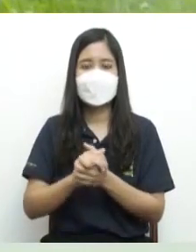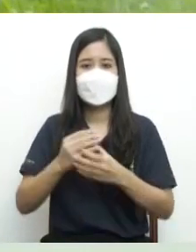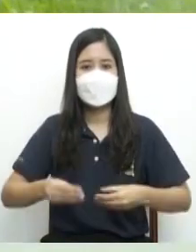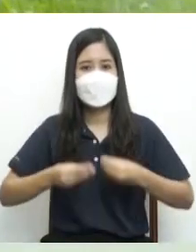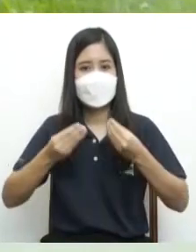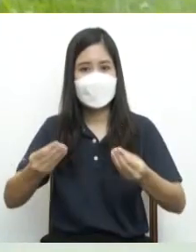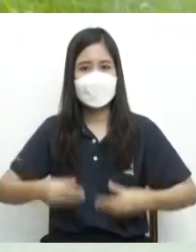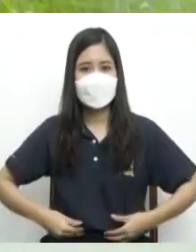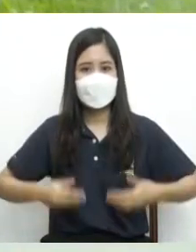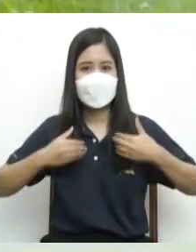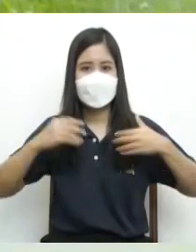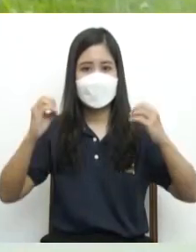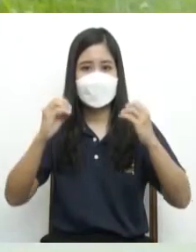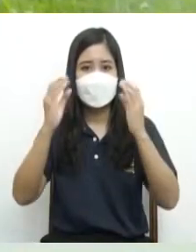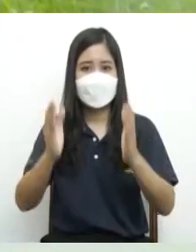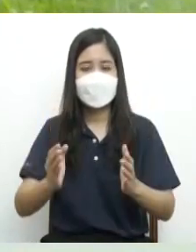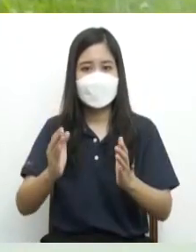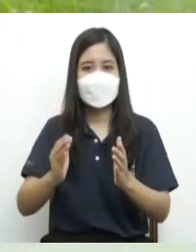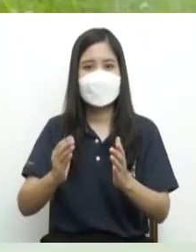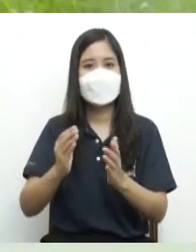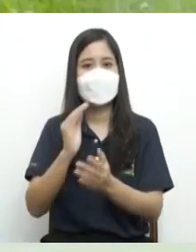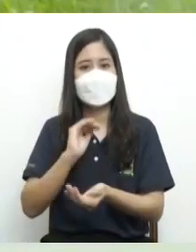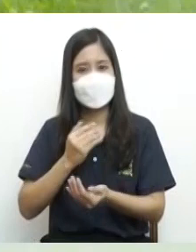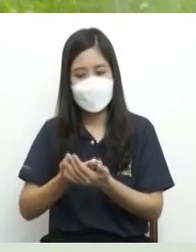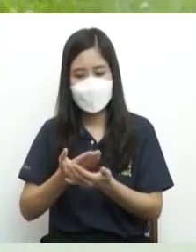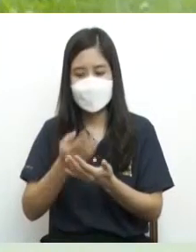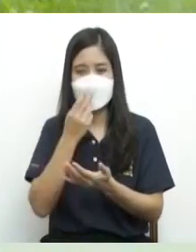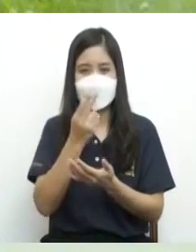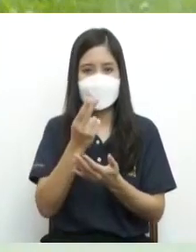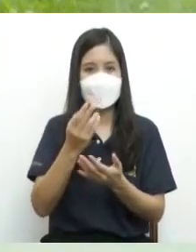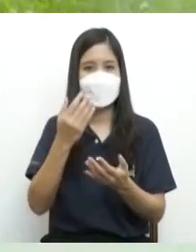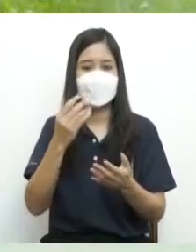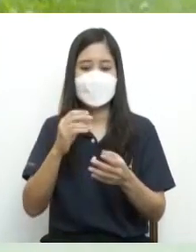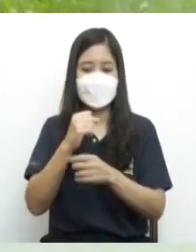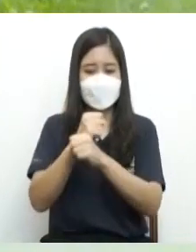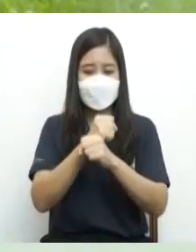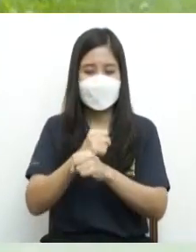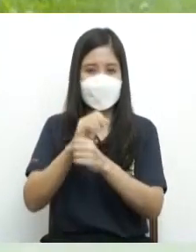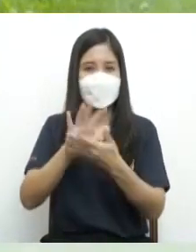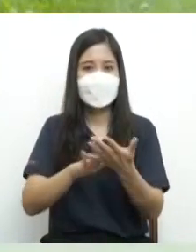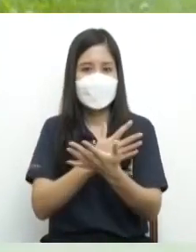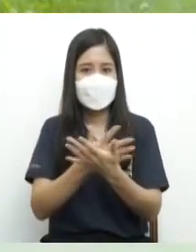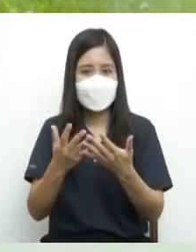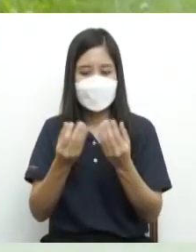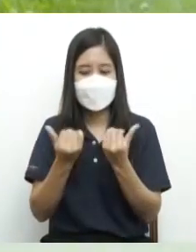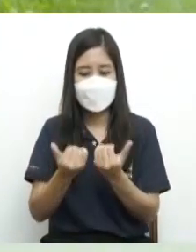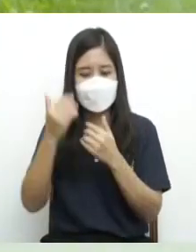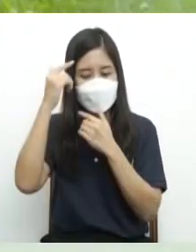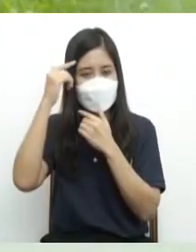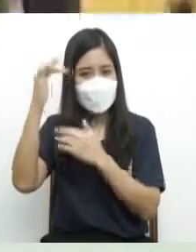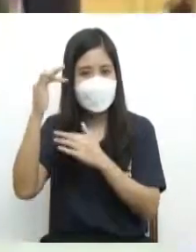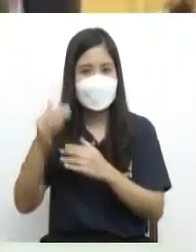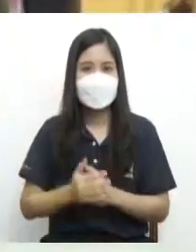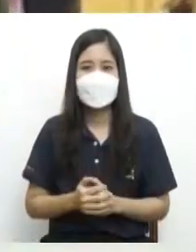เปลี่ยนจากครูเป็นหนี้แล้วเราก็จะหลุดพ้นหนี้สินด้วยกบข.อันนี้คือความคาดหวังที่อยากให้ทุกคนเข้าใจตรงกัน